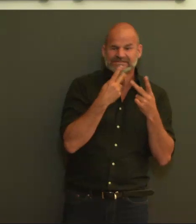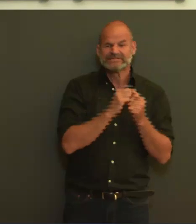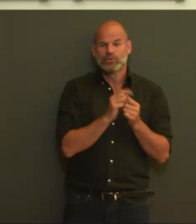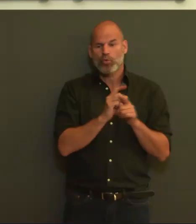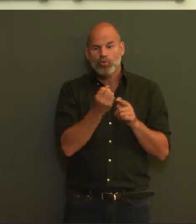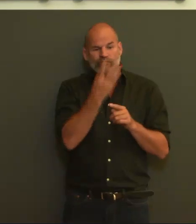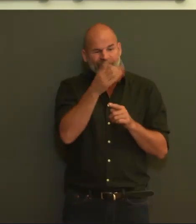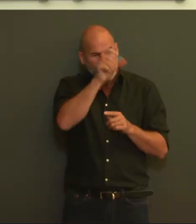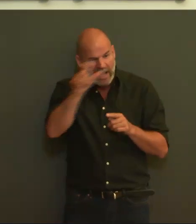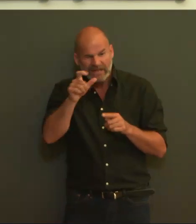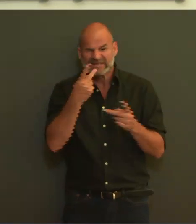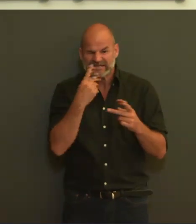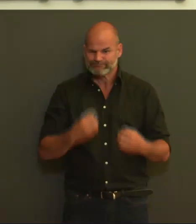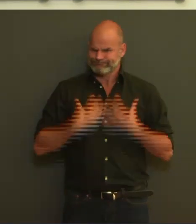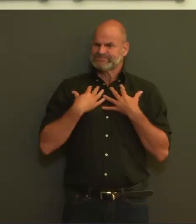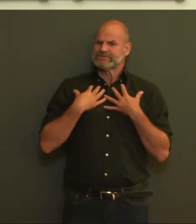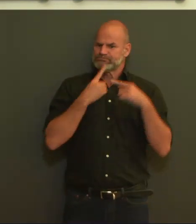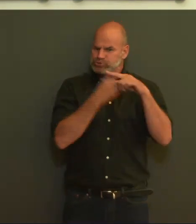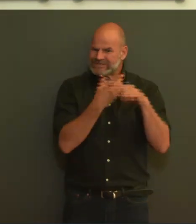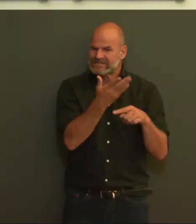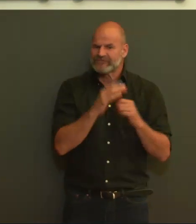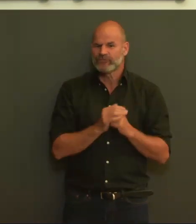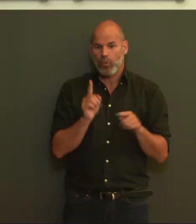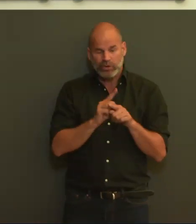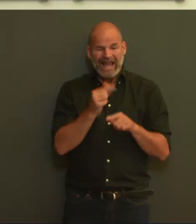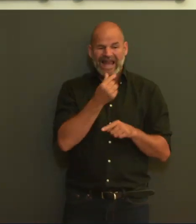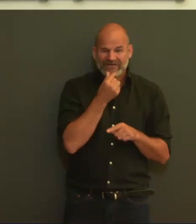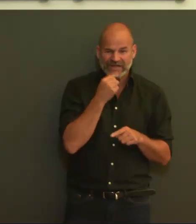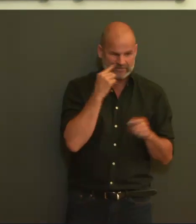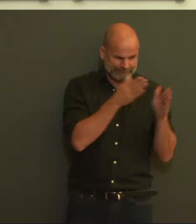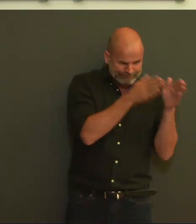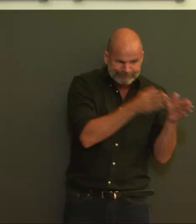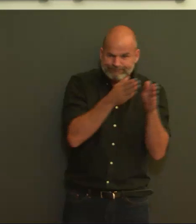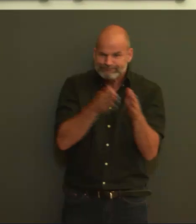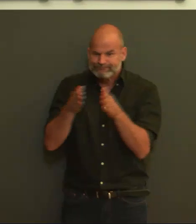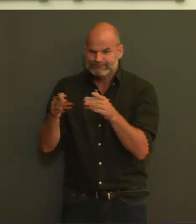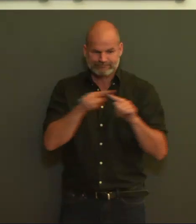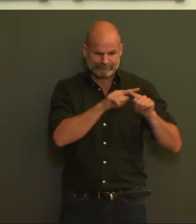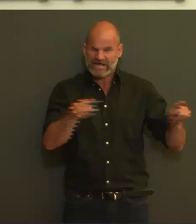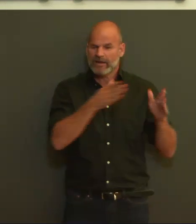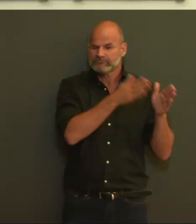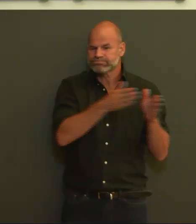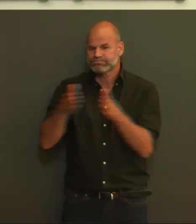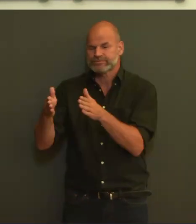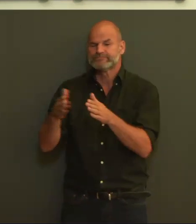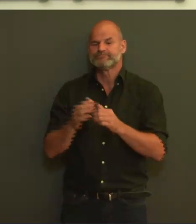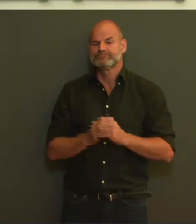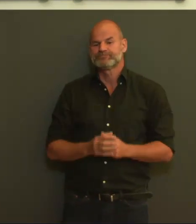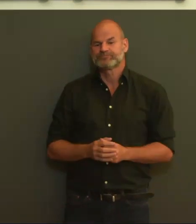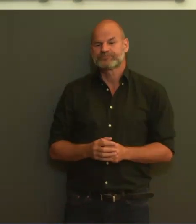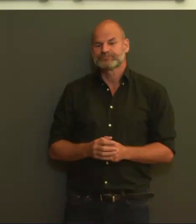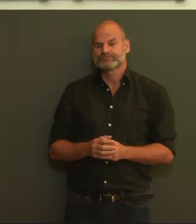leeftijd. Over het algemeen kunnen we stellen dat er minder getest werd bij kinderen dan bij